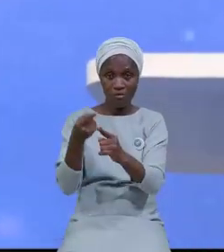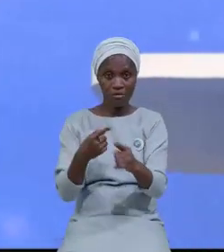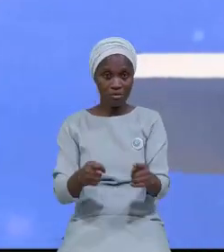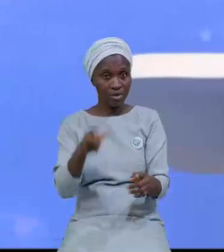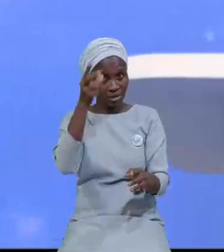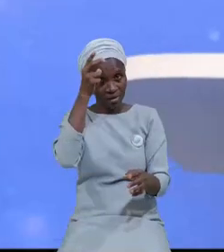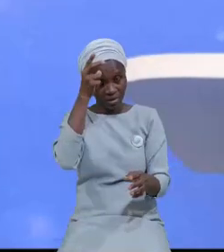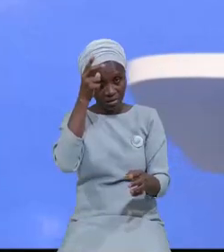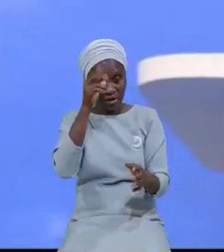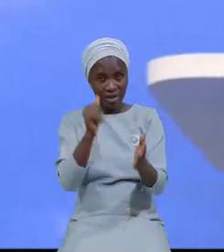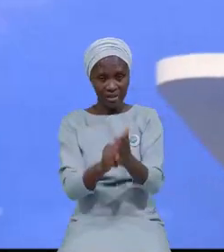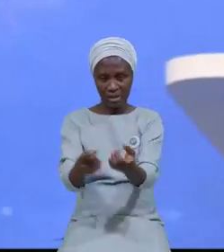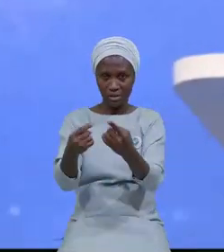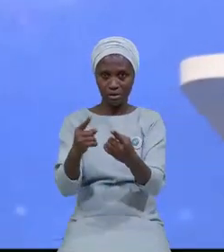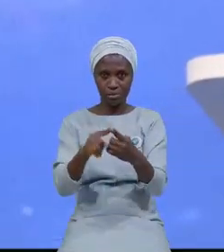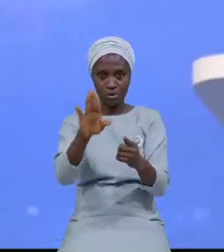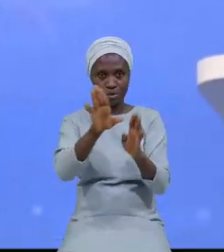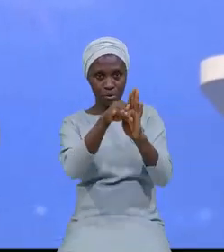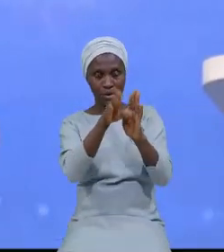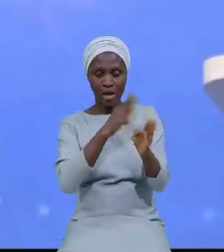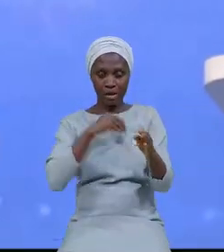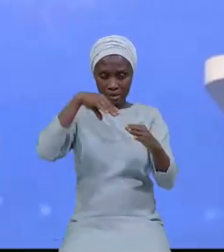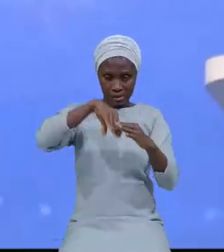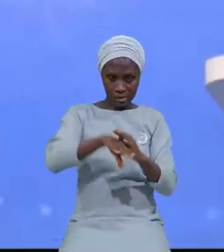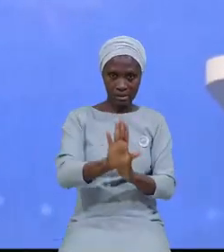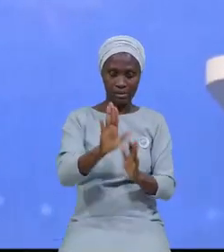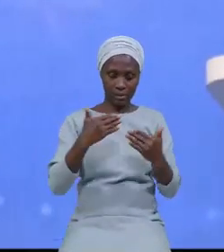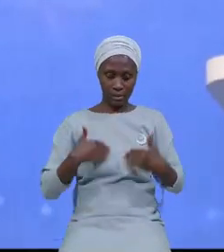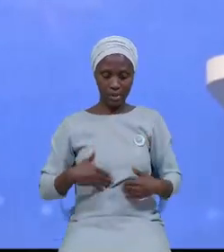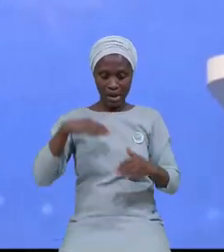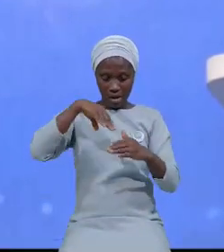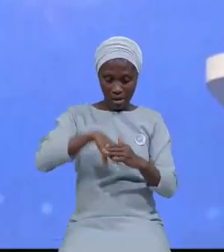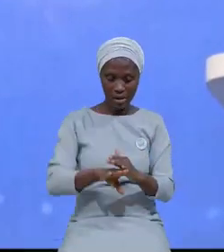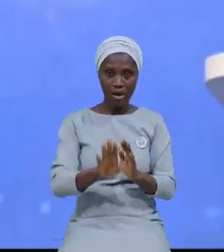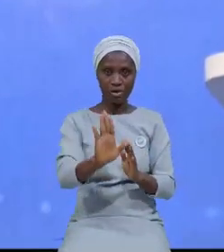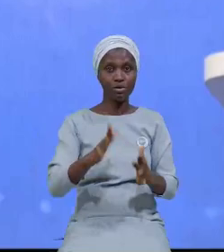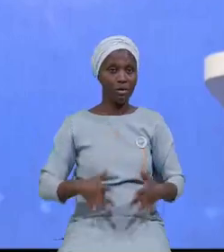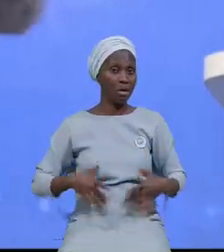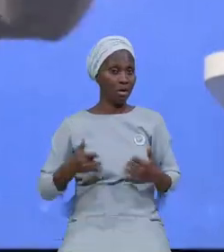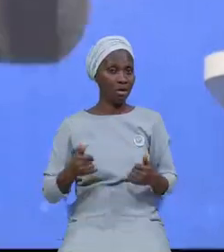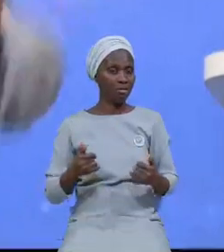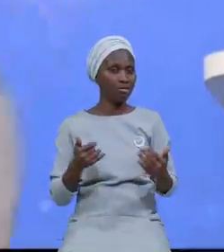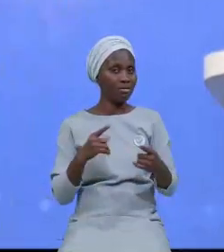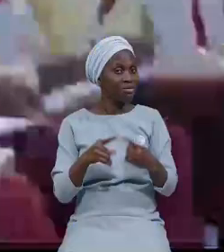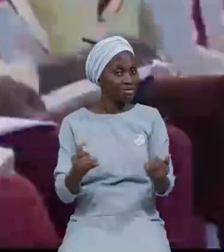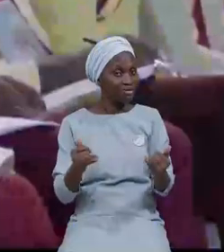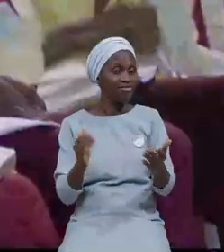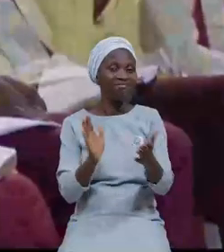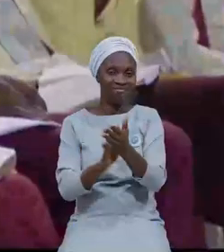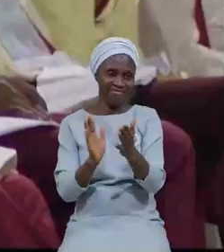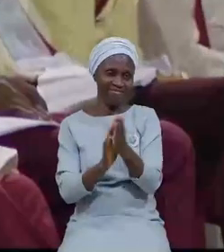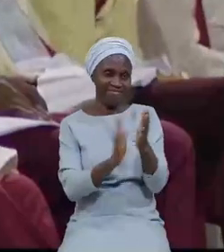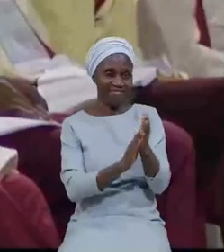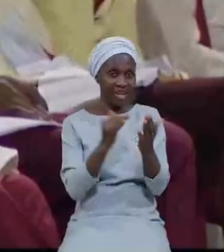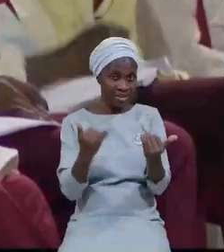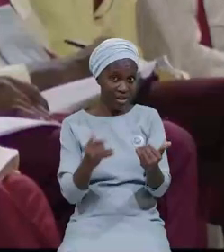diable et frappe à ta porte entre dans ton corps et entre dans ta vie gloire à Dieu ce soir